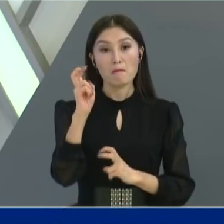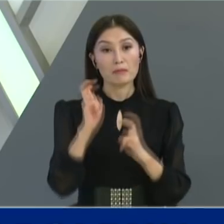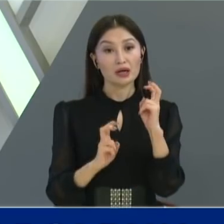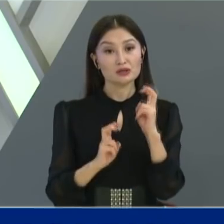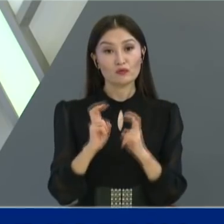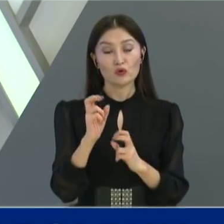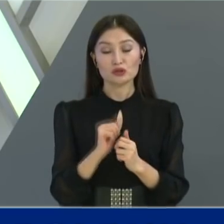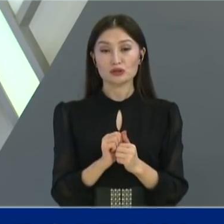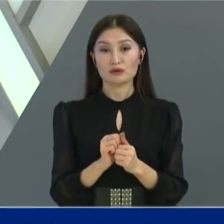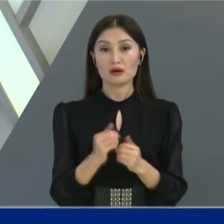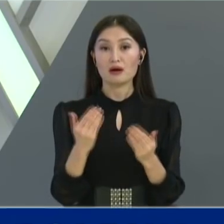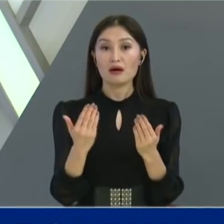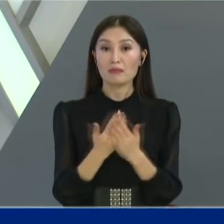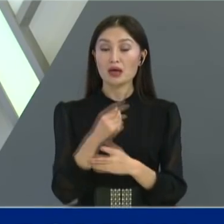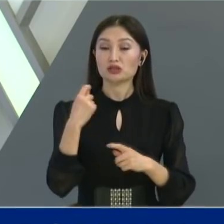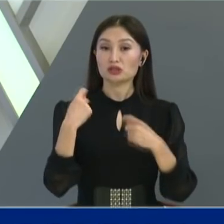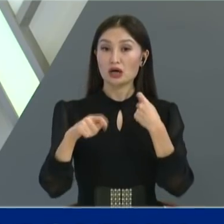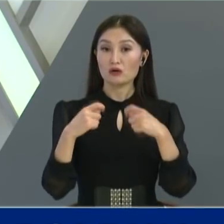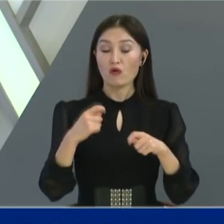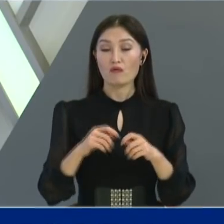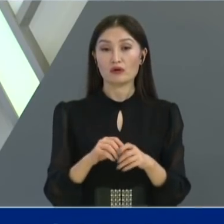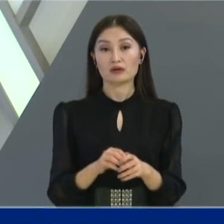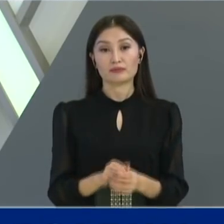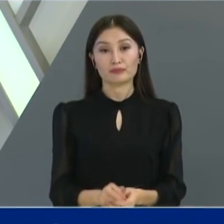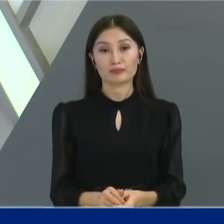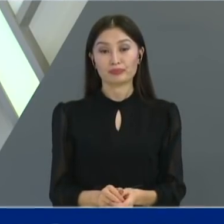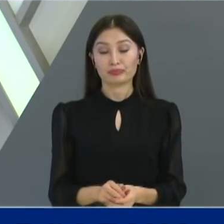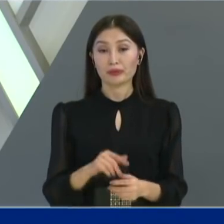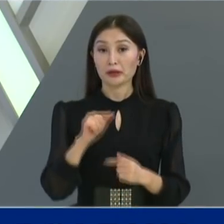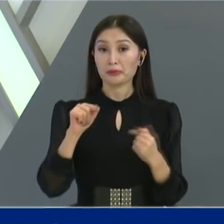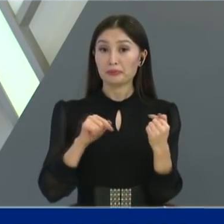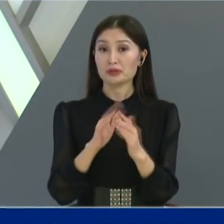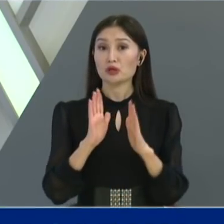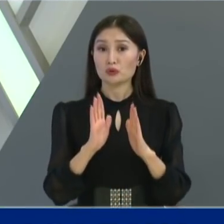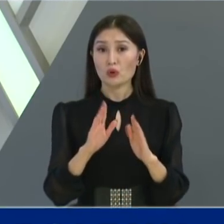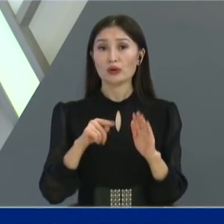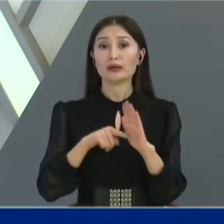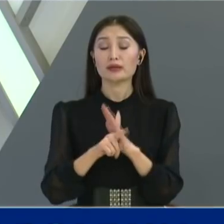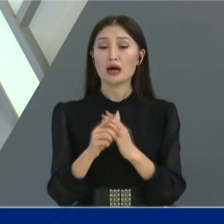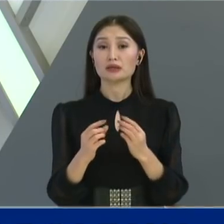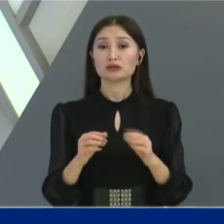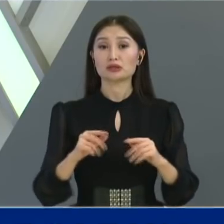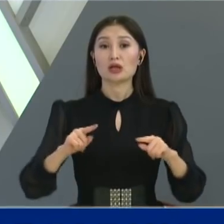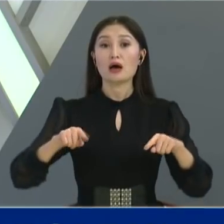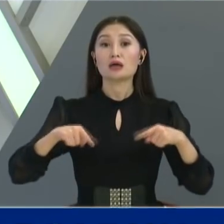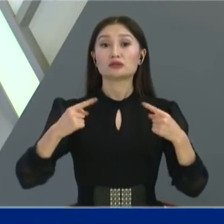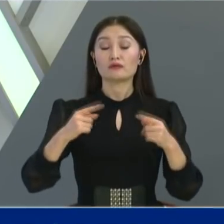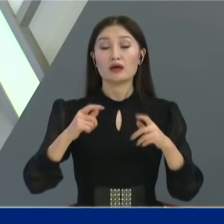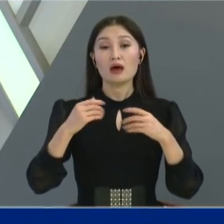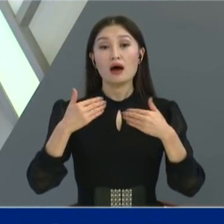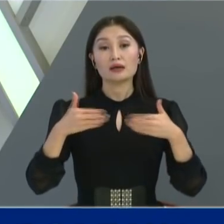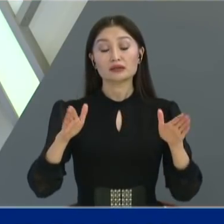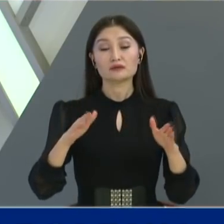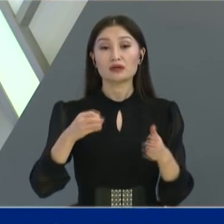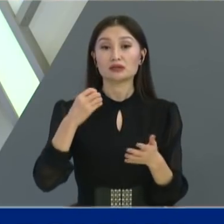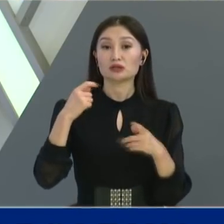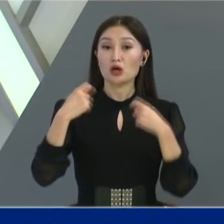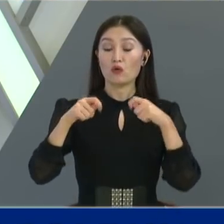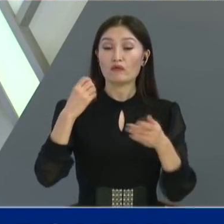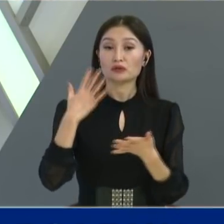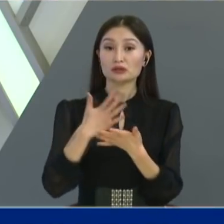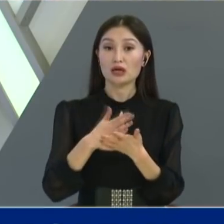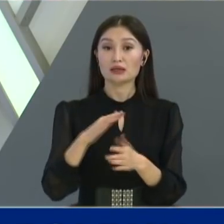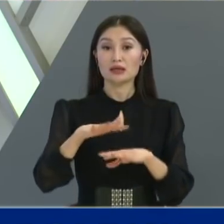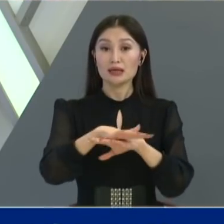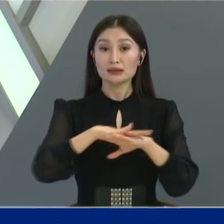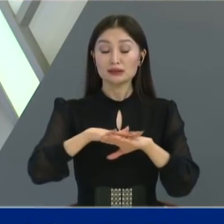производства, опять же, торговли, сферы услуг. Бизнес только начал оживать, открылись торговые центры, заводы, рынки, научились